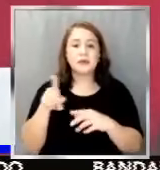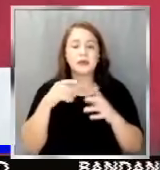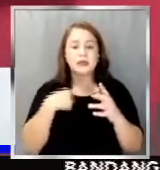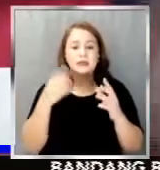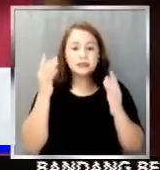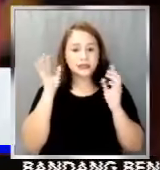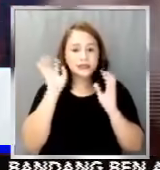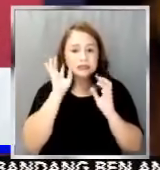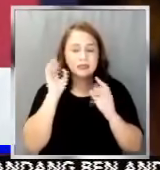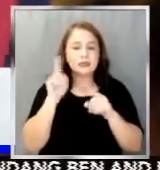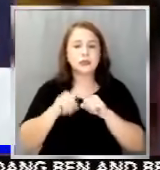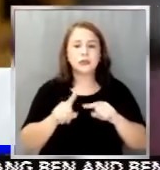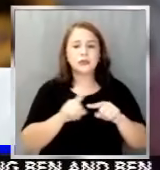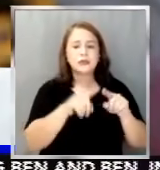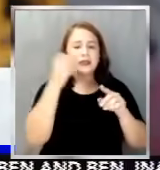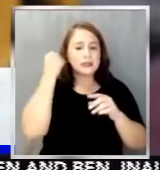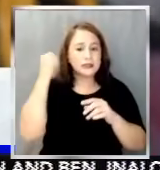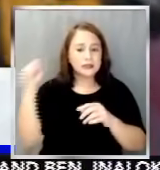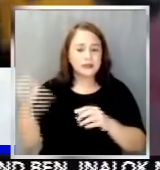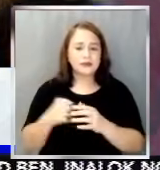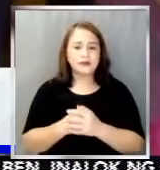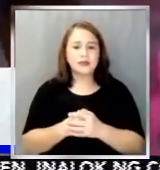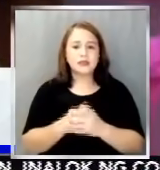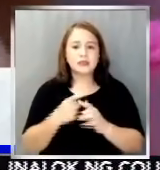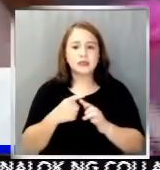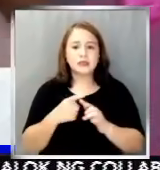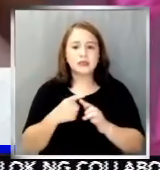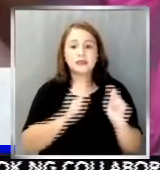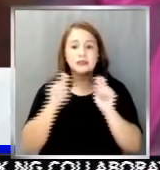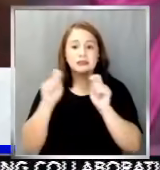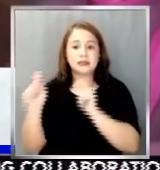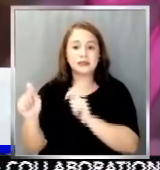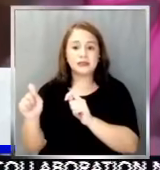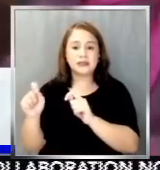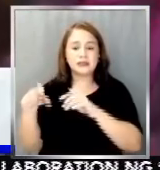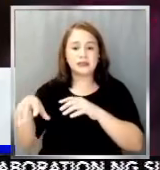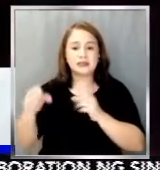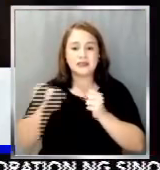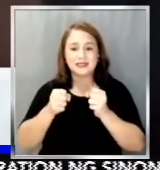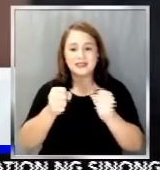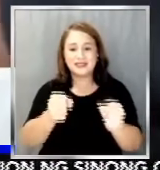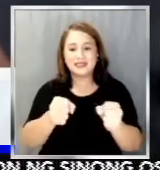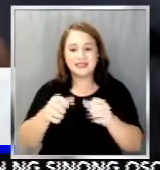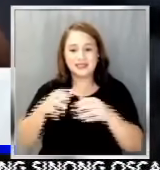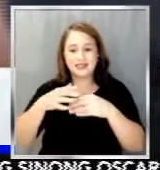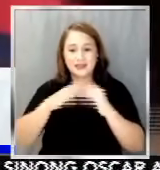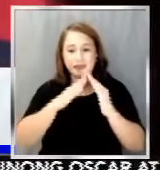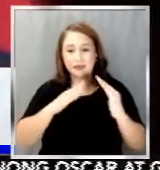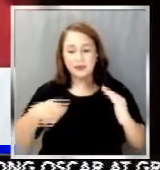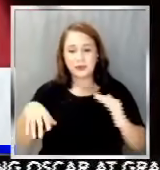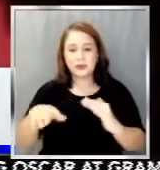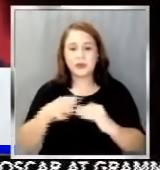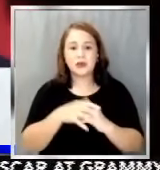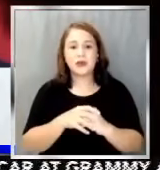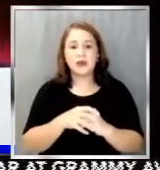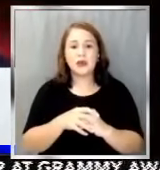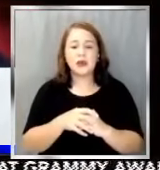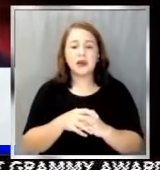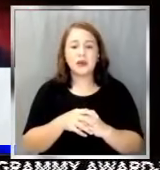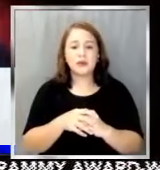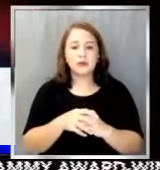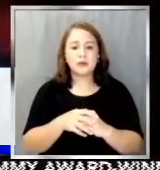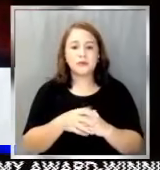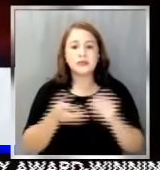iba't ibang tunog, kaya lumipat sila sa tabi ng kalsada. Dahil sa pandemya, naubos